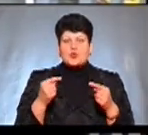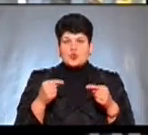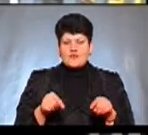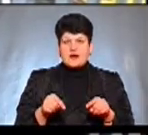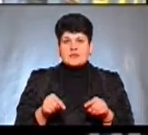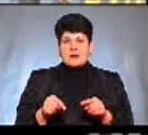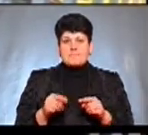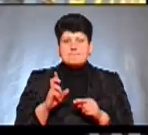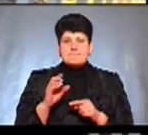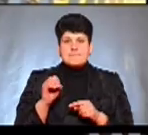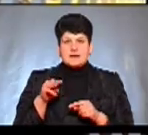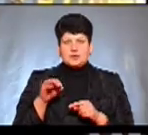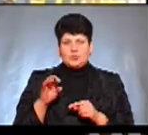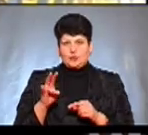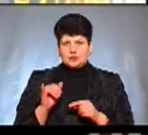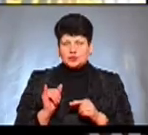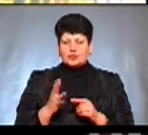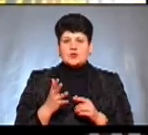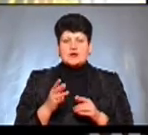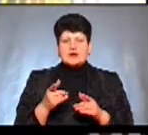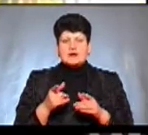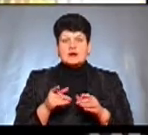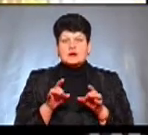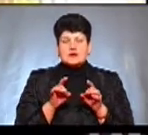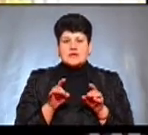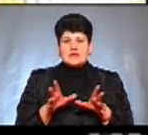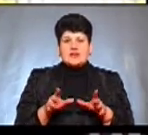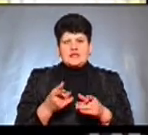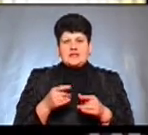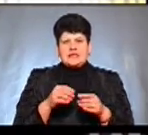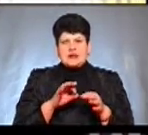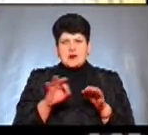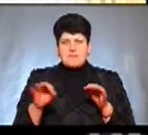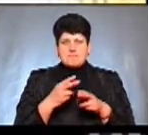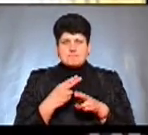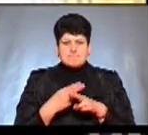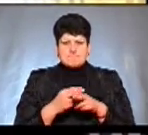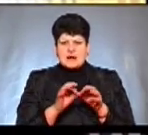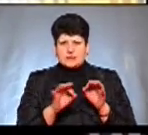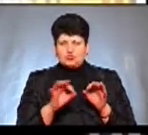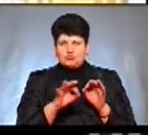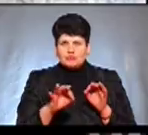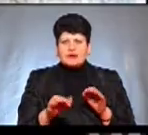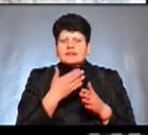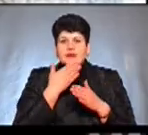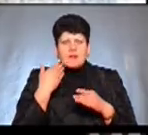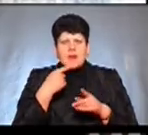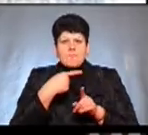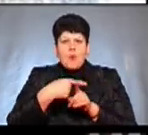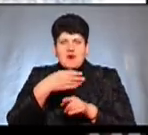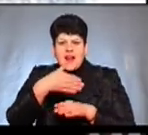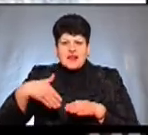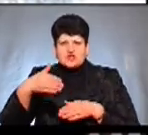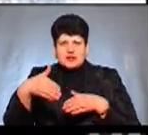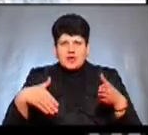частині балок, корозії робочої арматури, обриву значної кількості попередньо напружної арматури, відсутність поперечного об'єднання групи